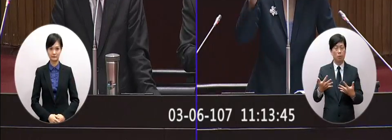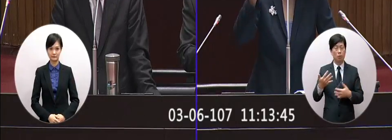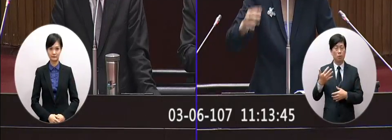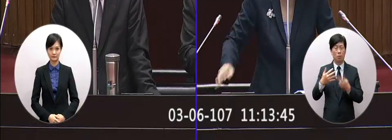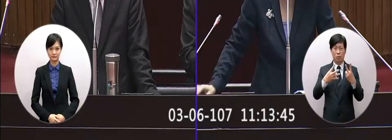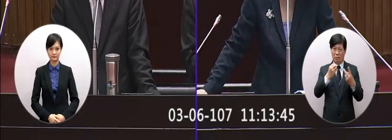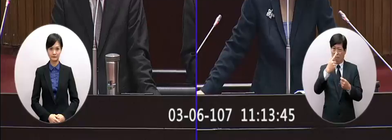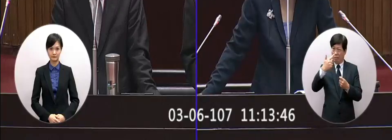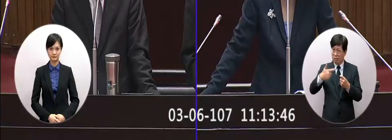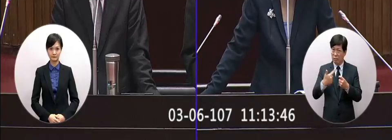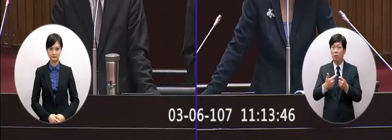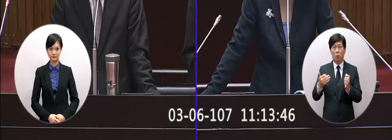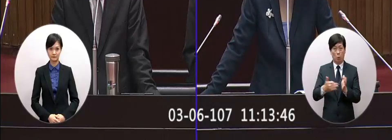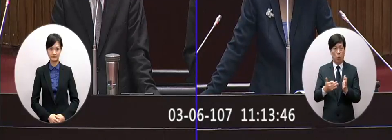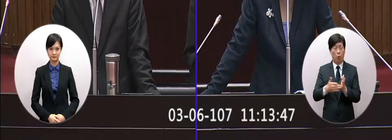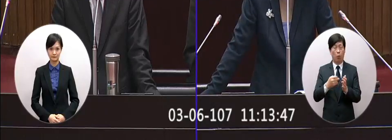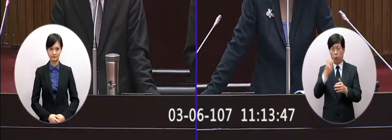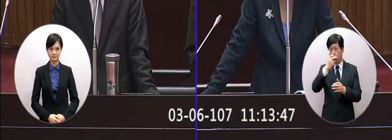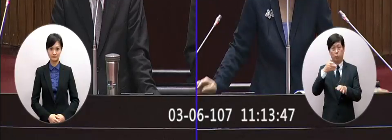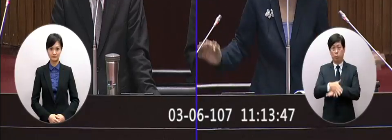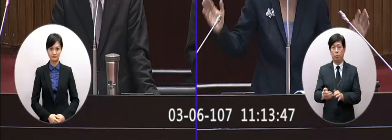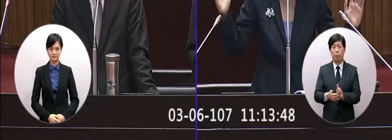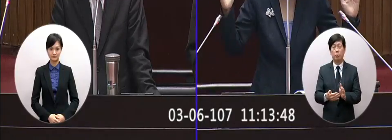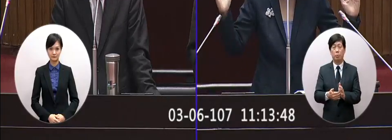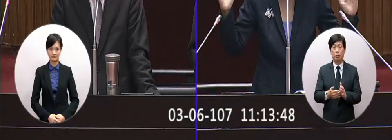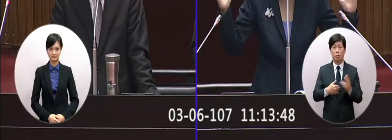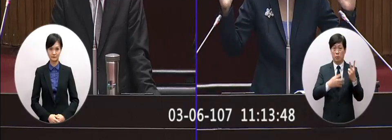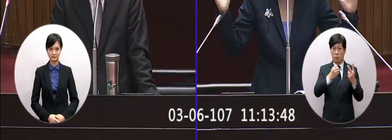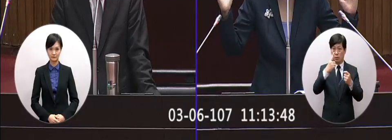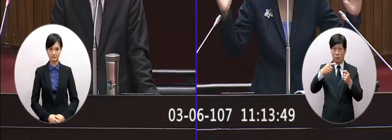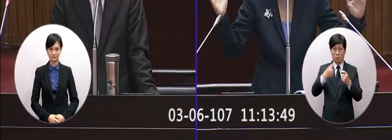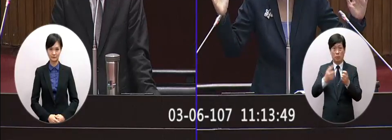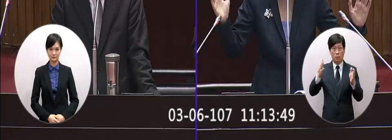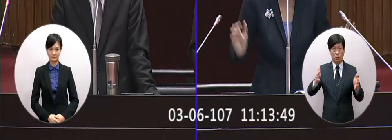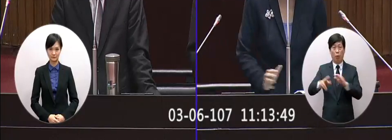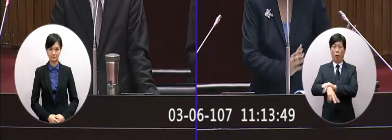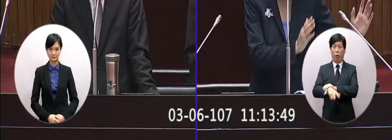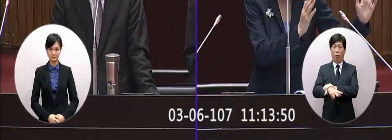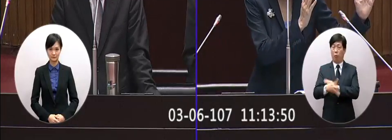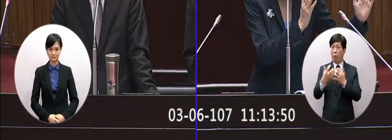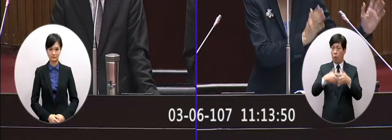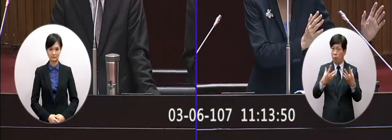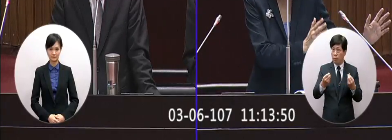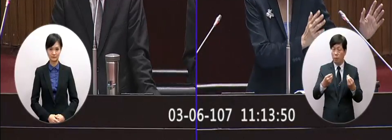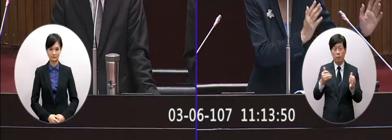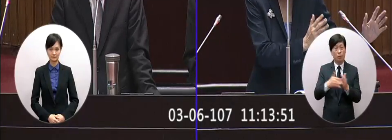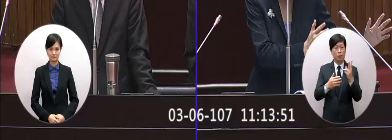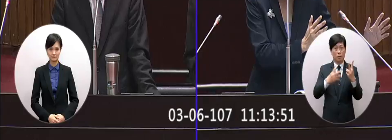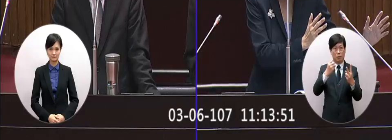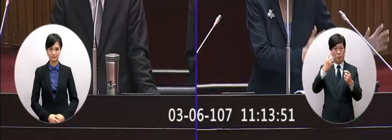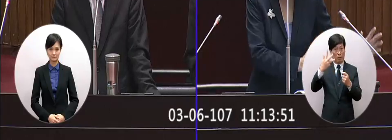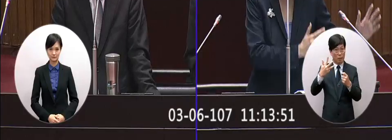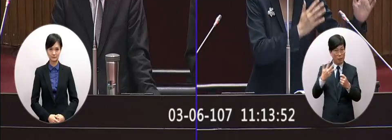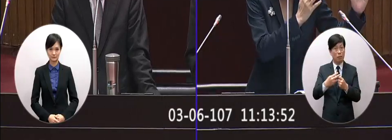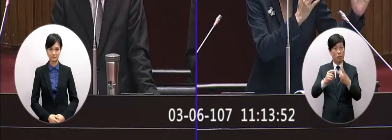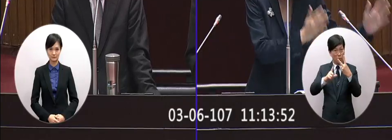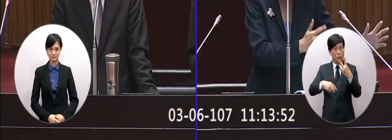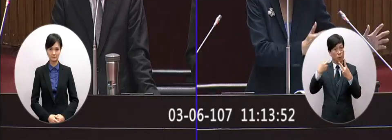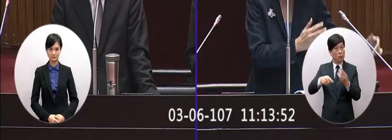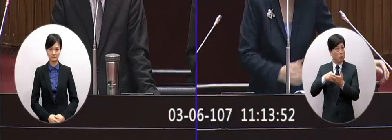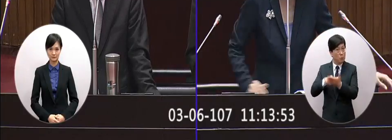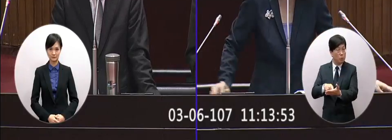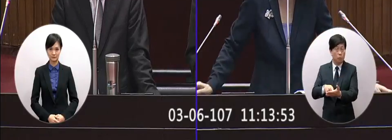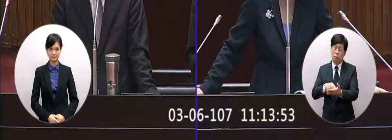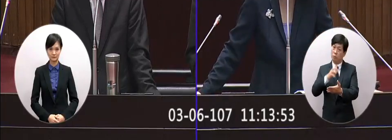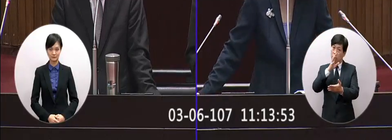已经2016年就已经通过审查了，整个2017年都没有再动哦？到2018年2月这个时候呢，再重新要